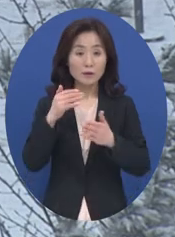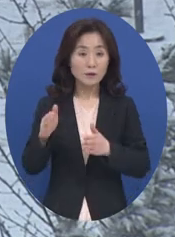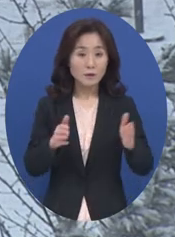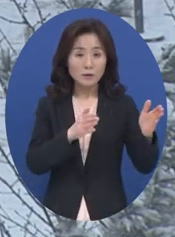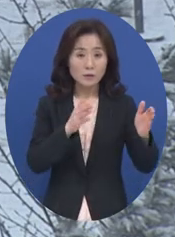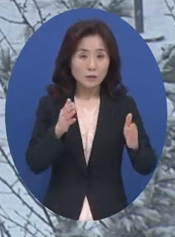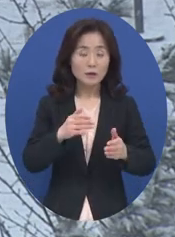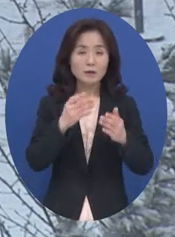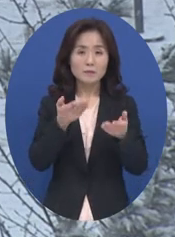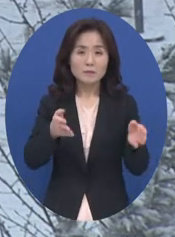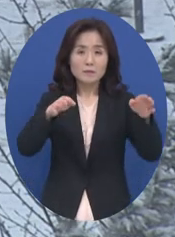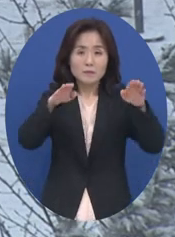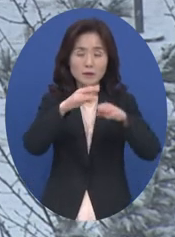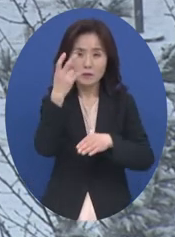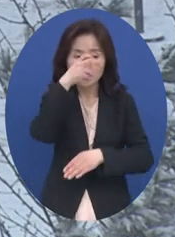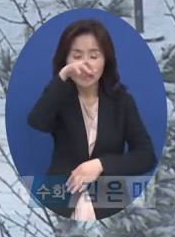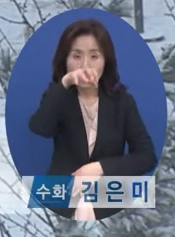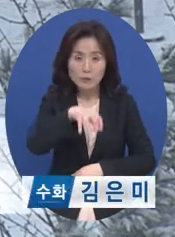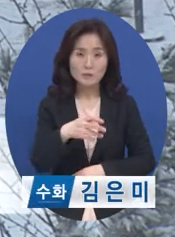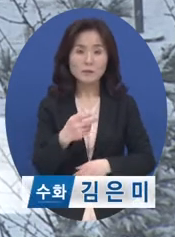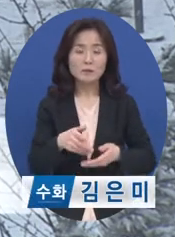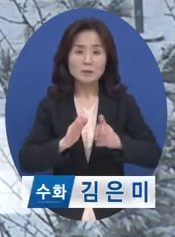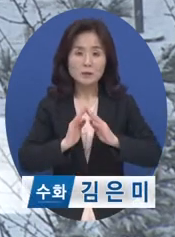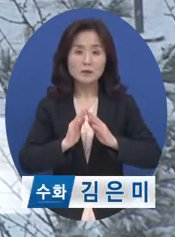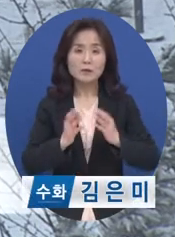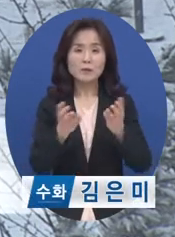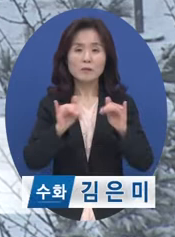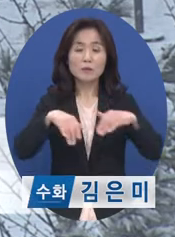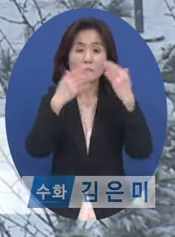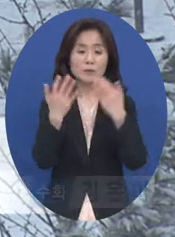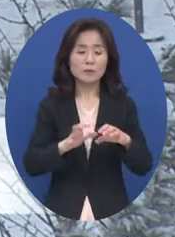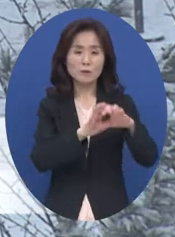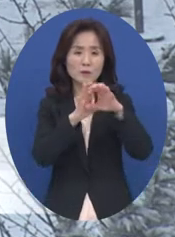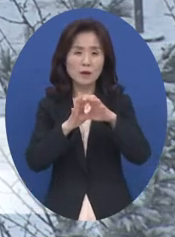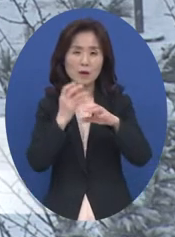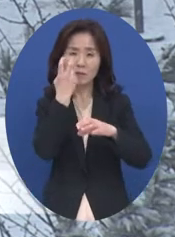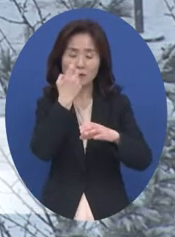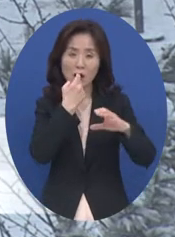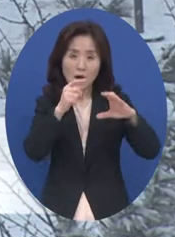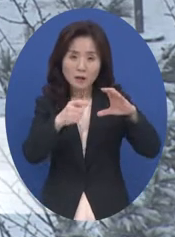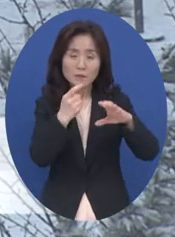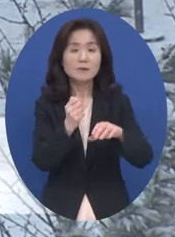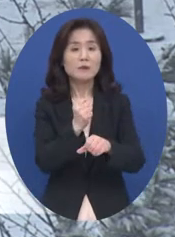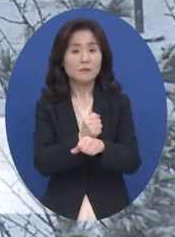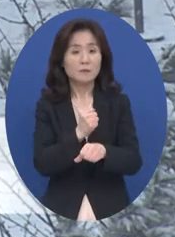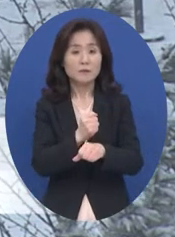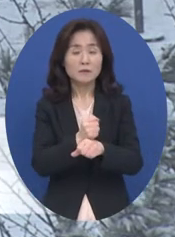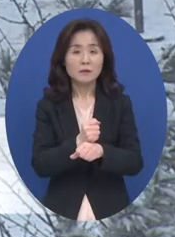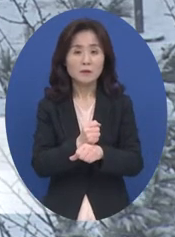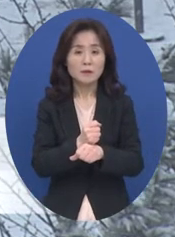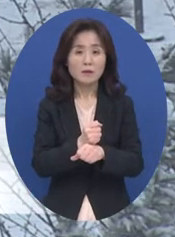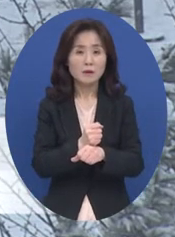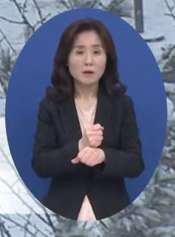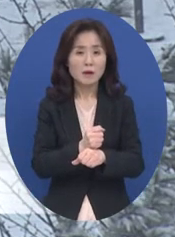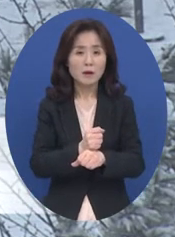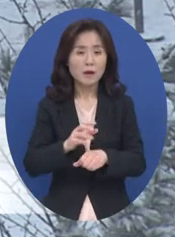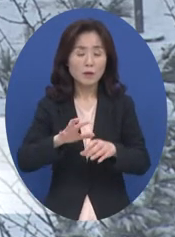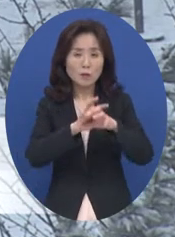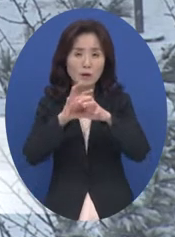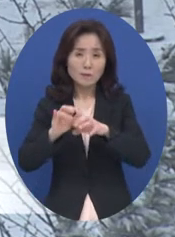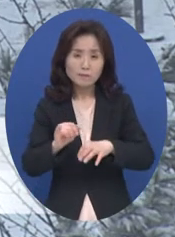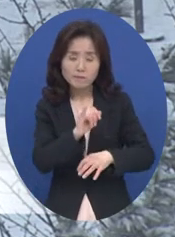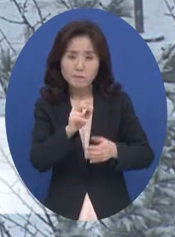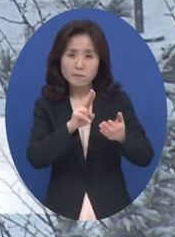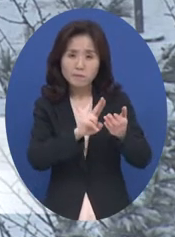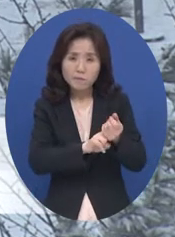경기도가 청사에 검사소를 설치해 직원들 모두 코로나19 검사를 받도록 했습니다. 무증상자 등 혹시 모를 숨은